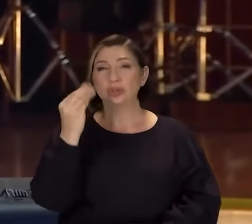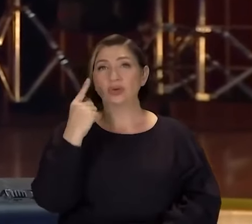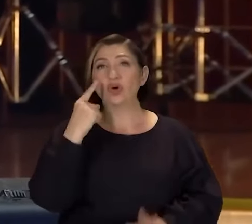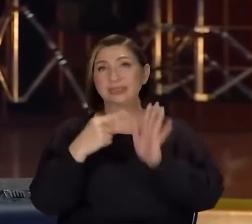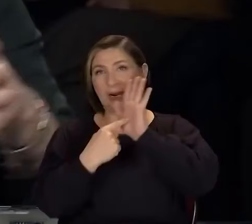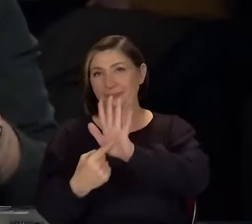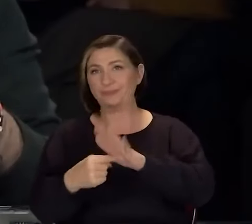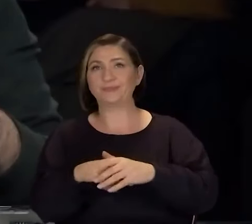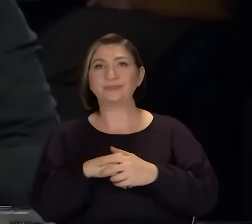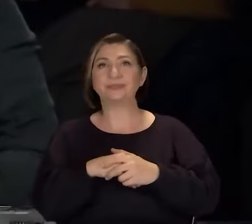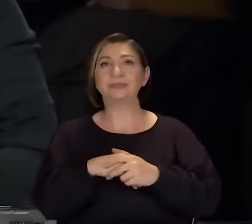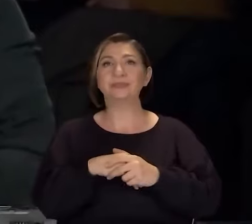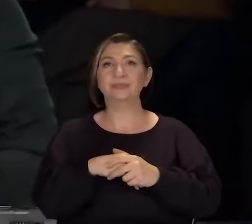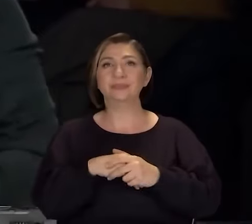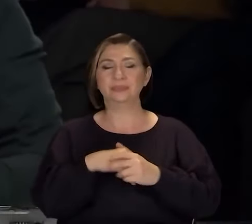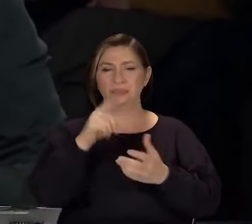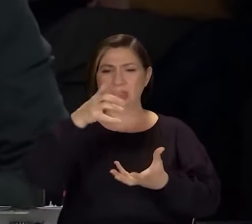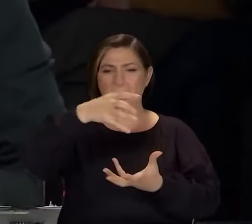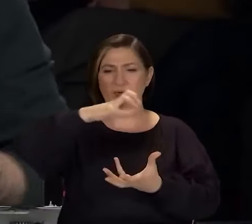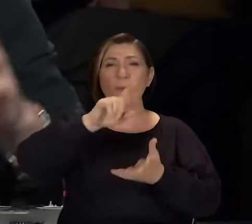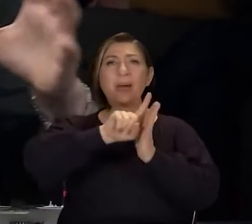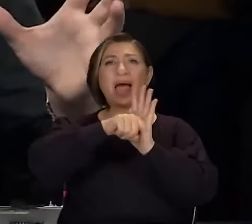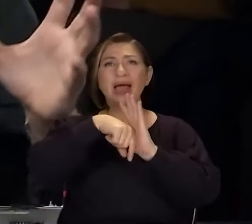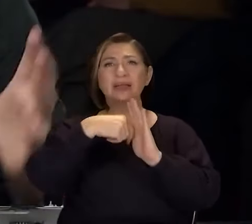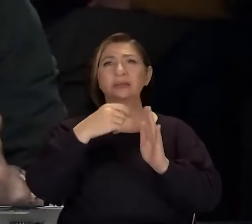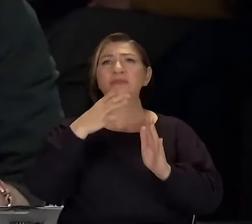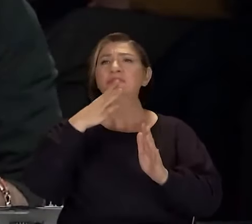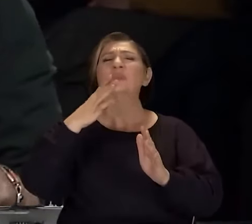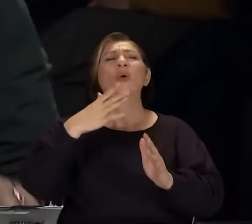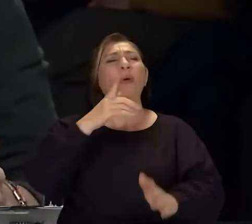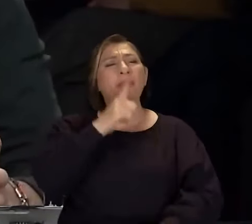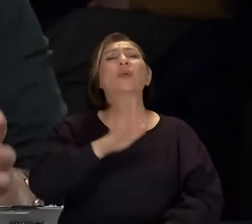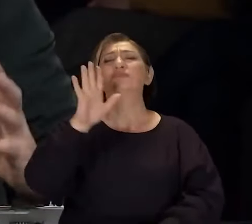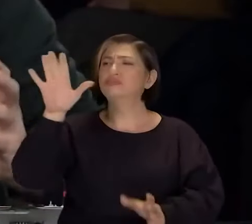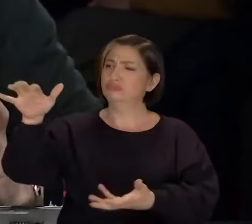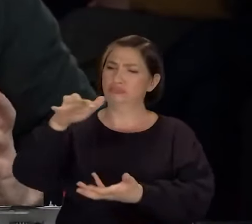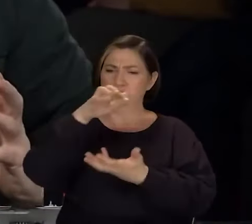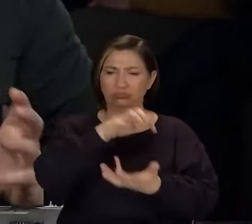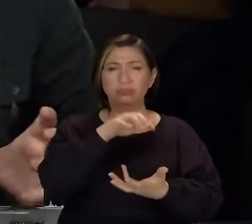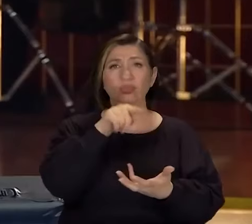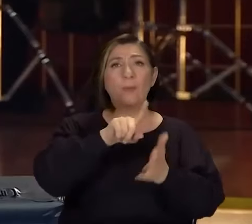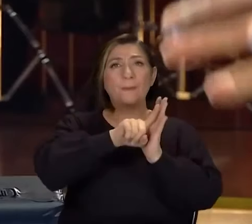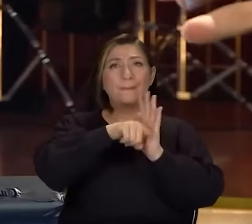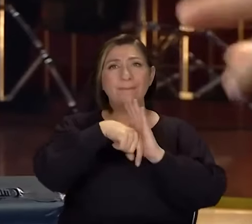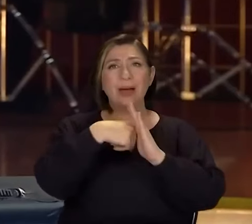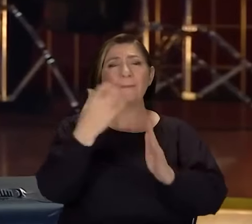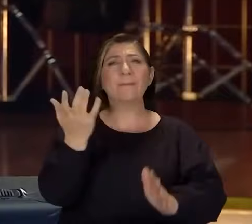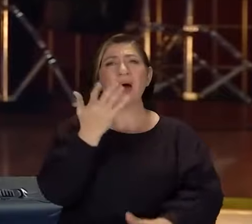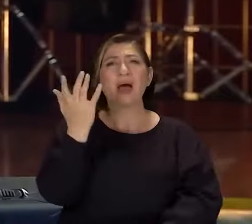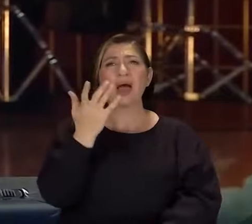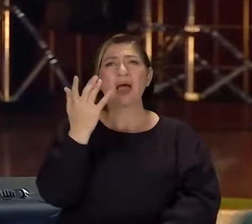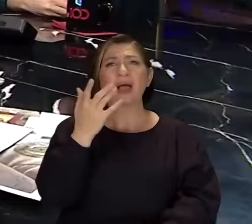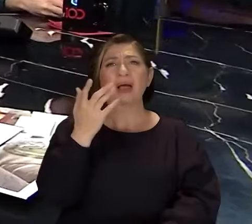olacağını göstereyim. Güzel. Bir kavanoz balı üşenmeden gitti aldı. O kavanoz balı bayağı